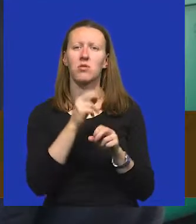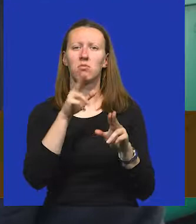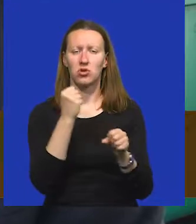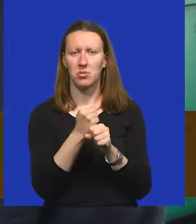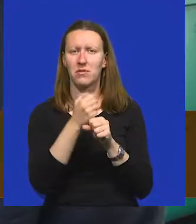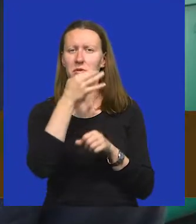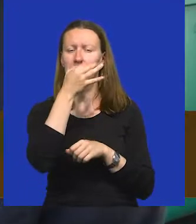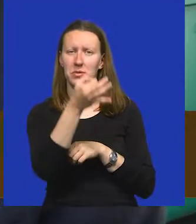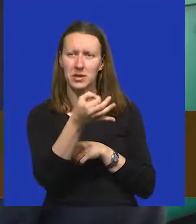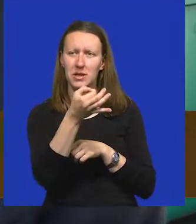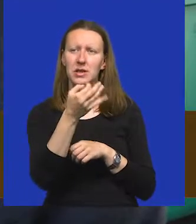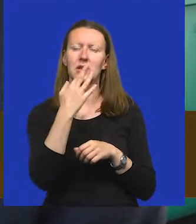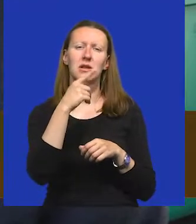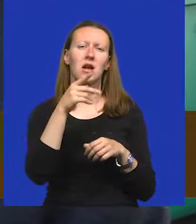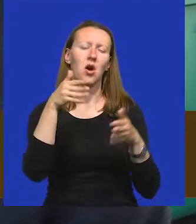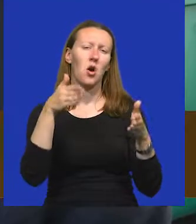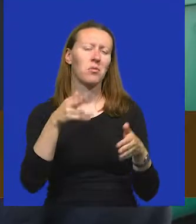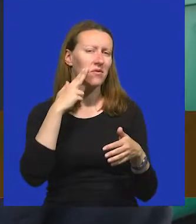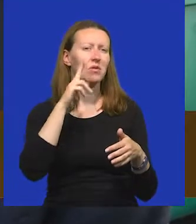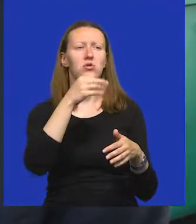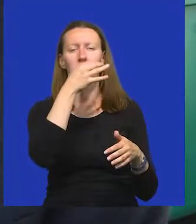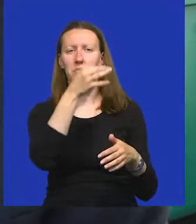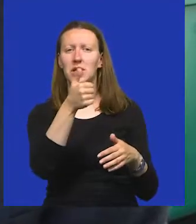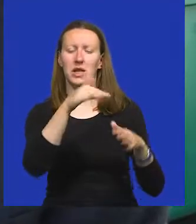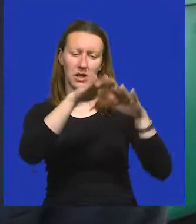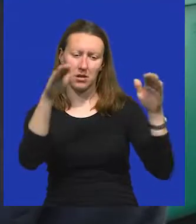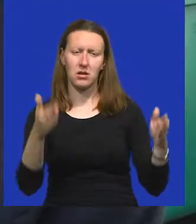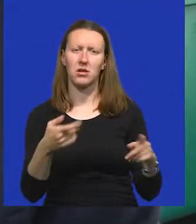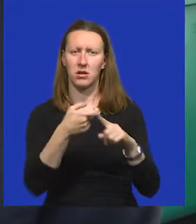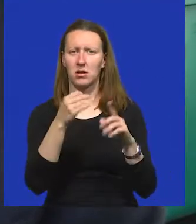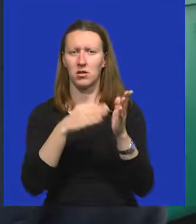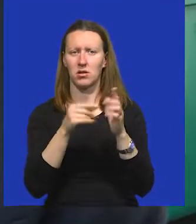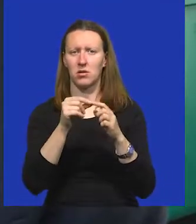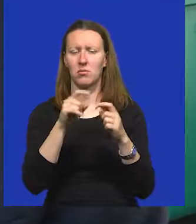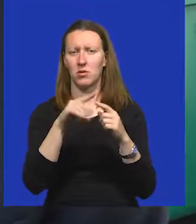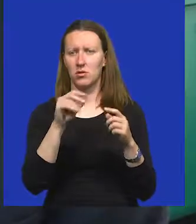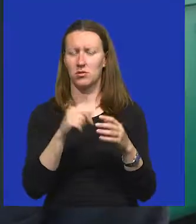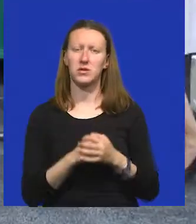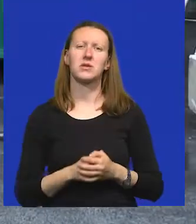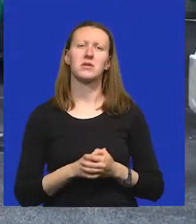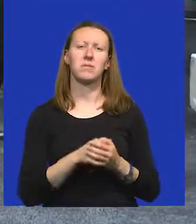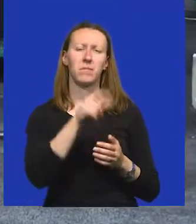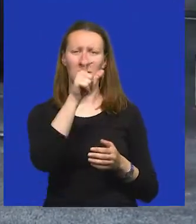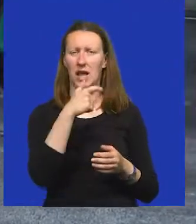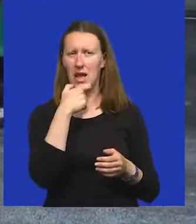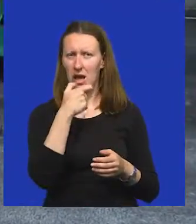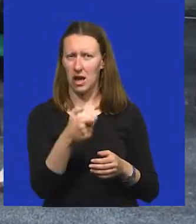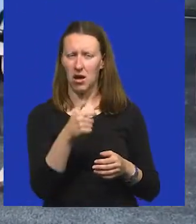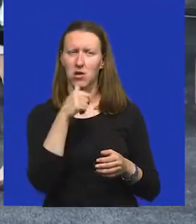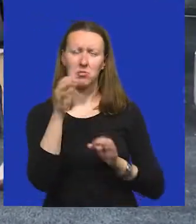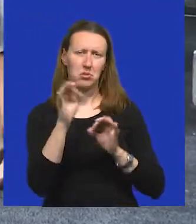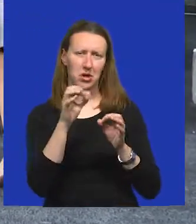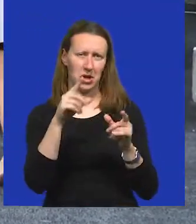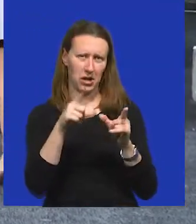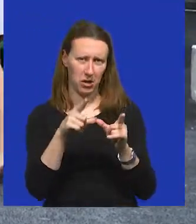seguito, possono fare la domanda nella ditta comunale e possono avere un composter come tutti quegli altri. L'assessore all'economia e